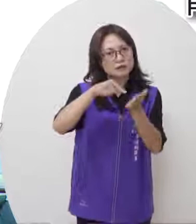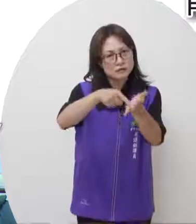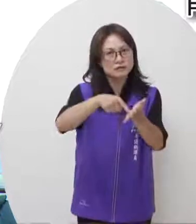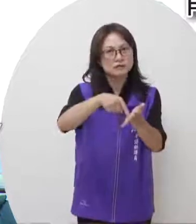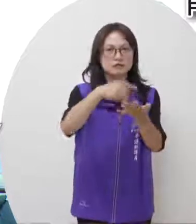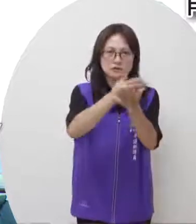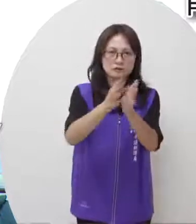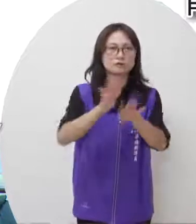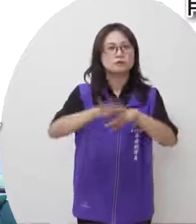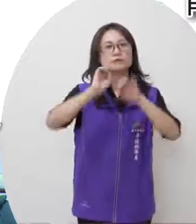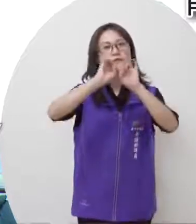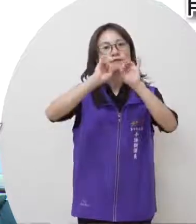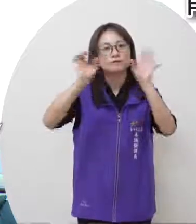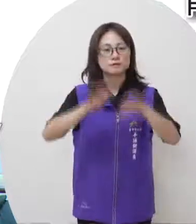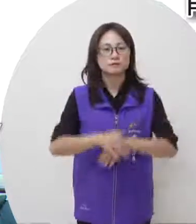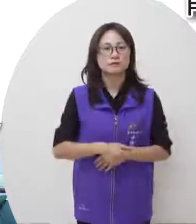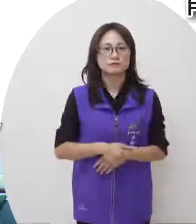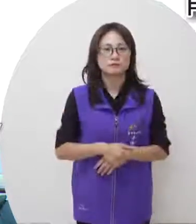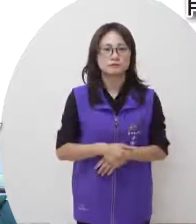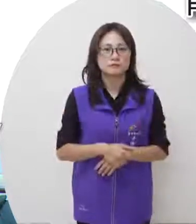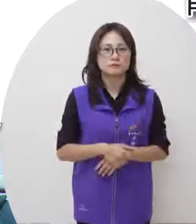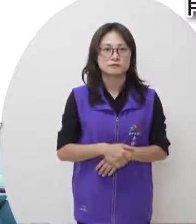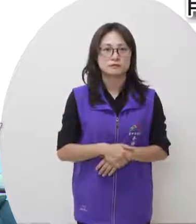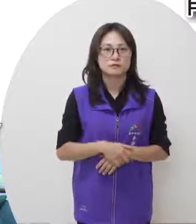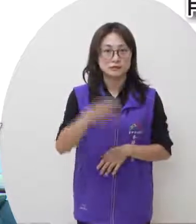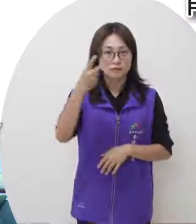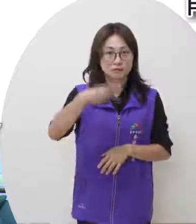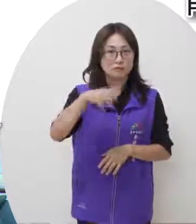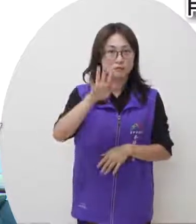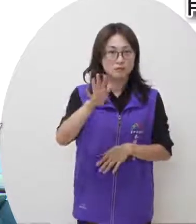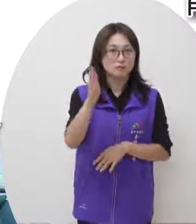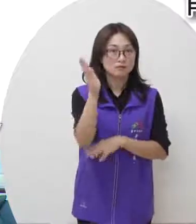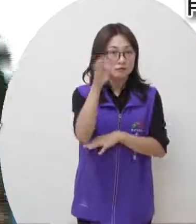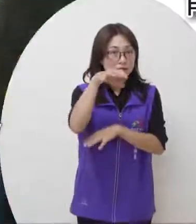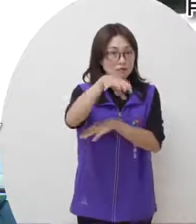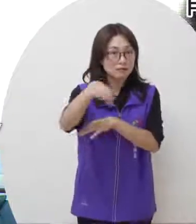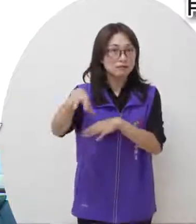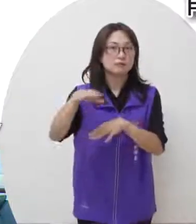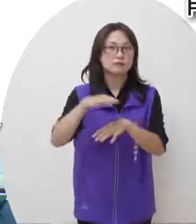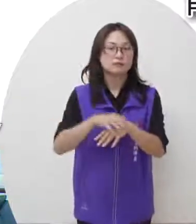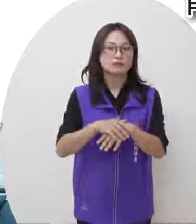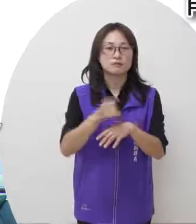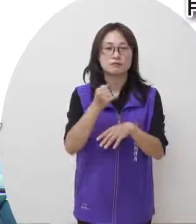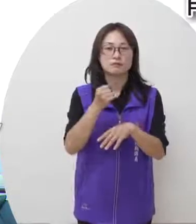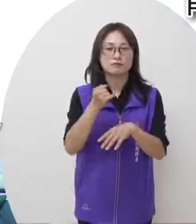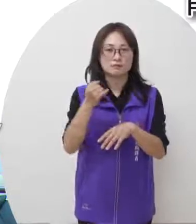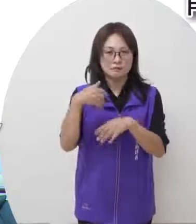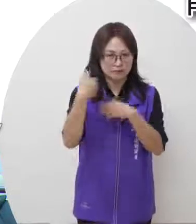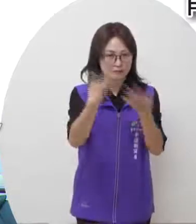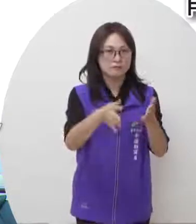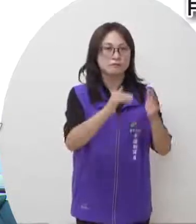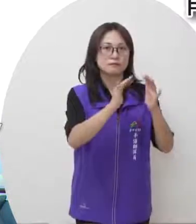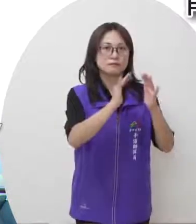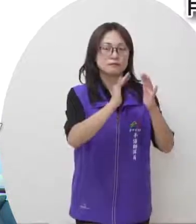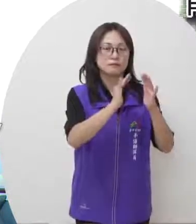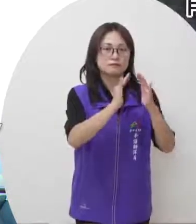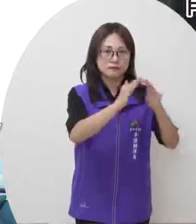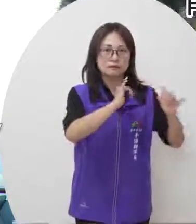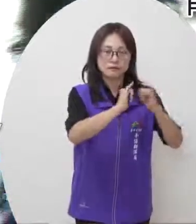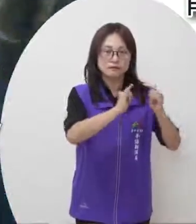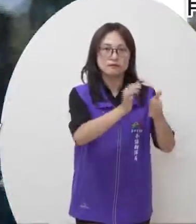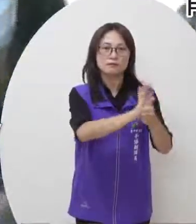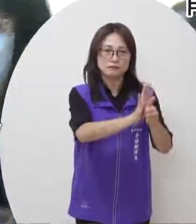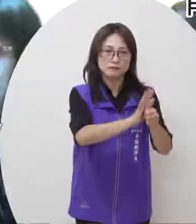练，那我们协助的相关这些公务机关可以非常方便能够来提供市民这样的服务。概念上